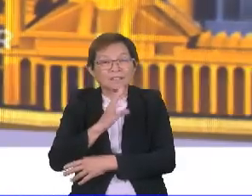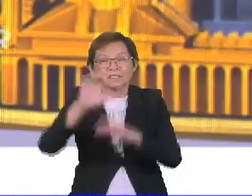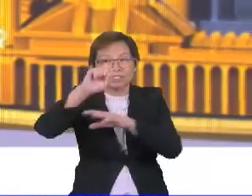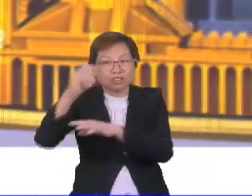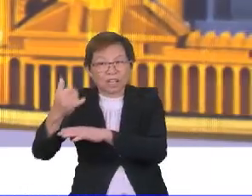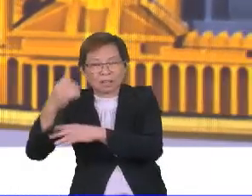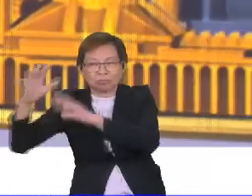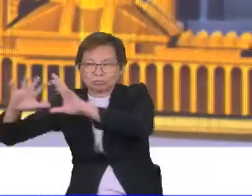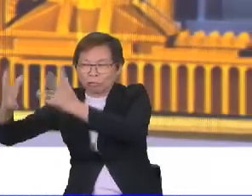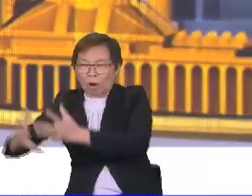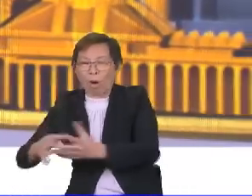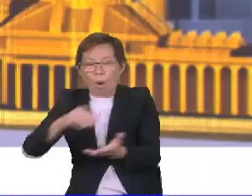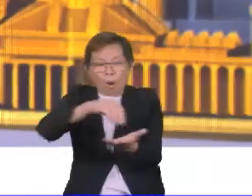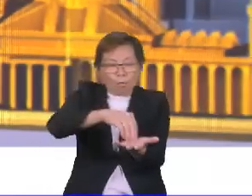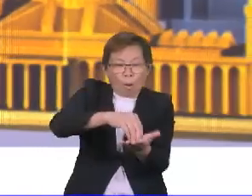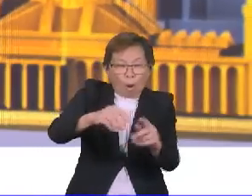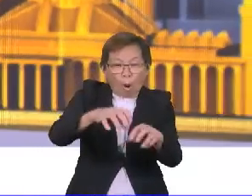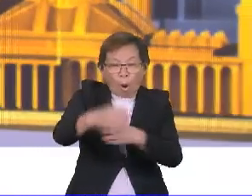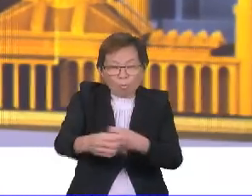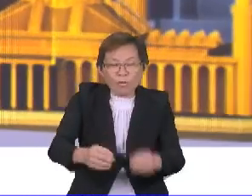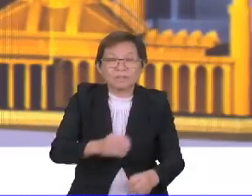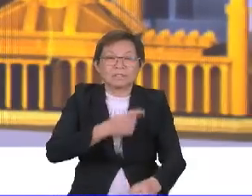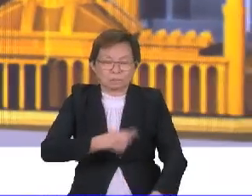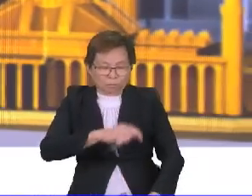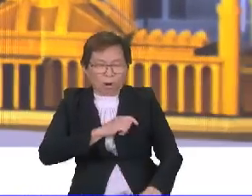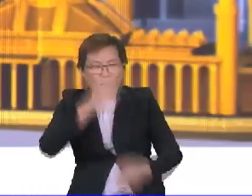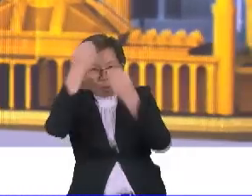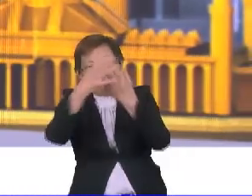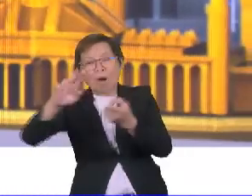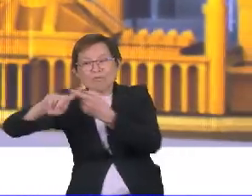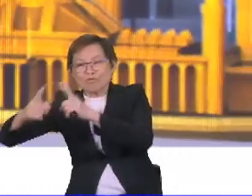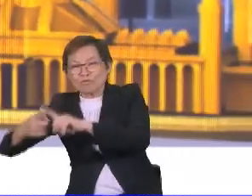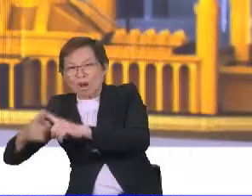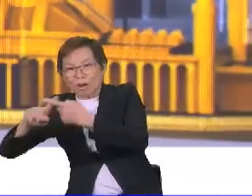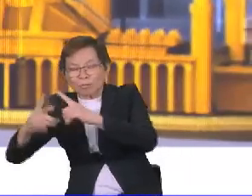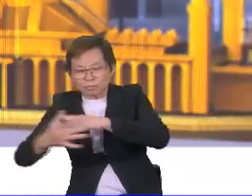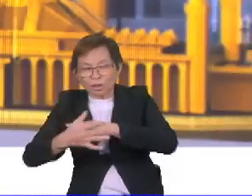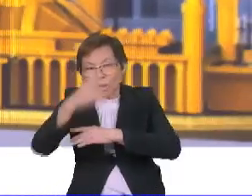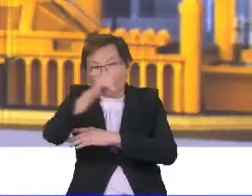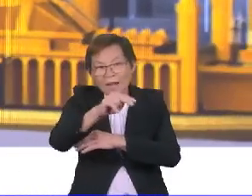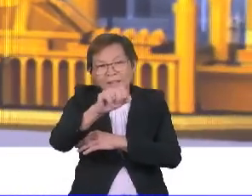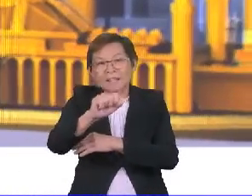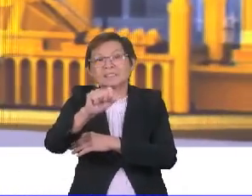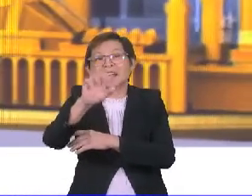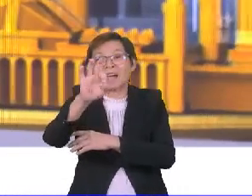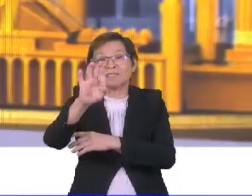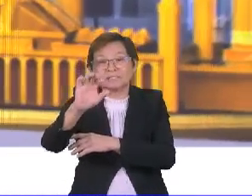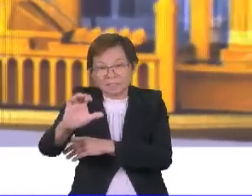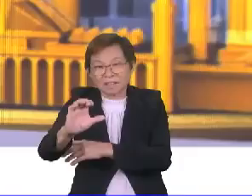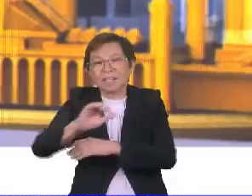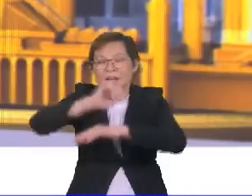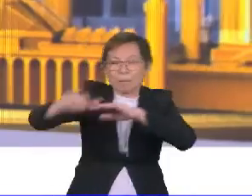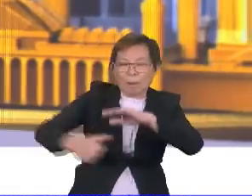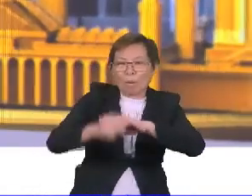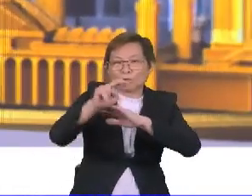bangsa berpenggalan di Spanyol itu turut diumumkan Sebagai Rokan technical resmi nsfc bagi skuad Liga Super Liga bawah